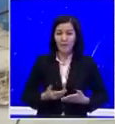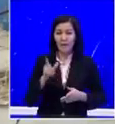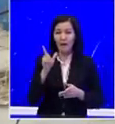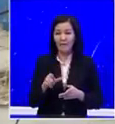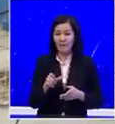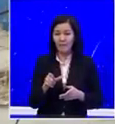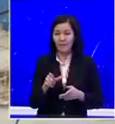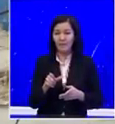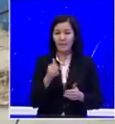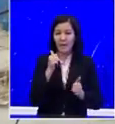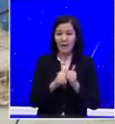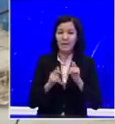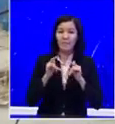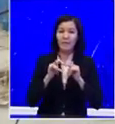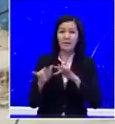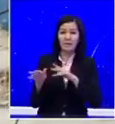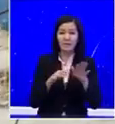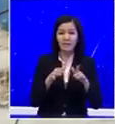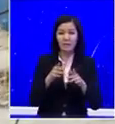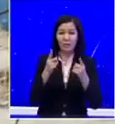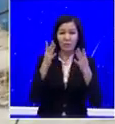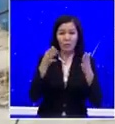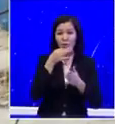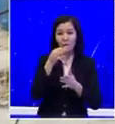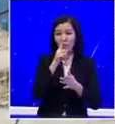адамның өмірдегі әрбір ісіне Құдай жауапты емес.